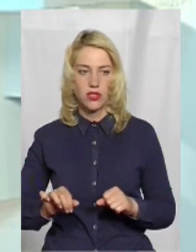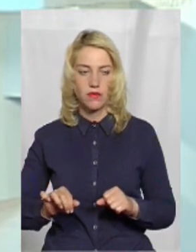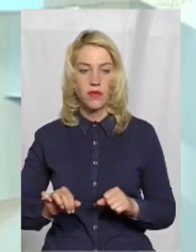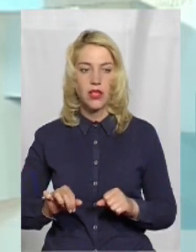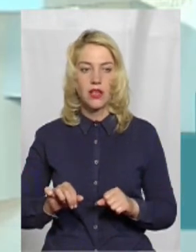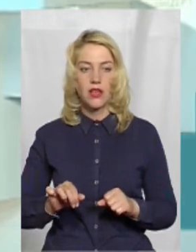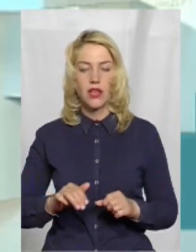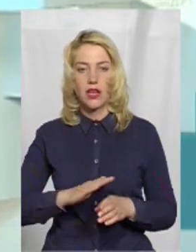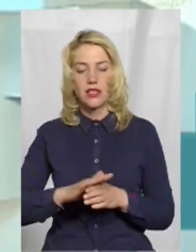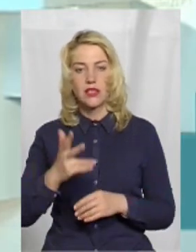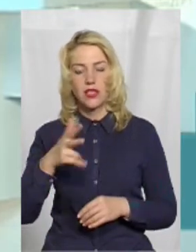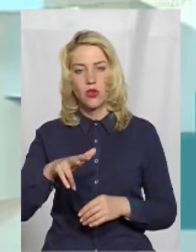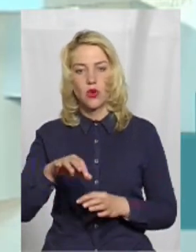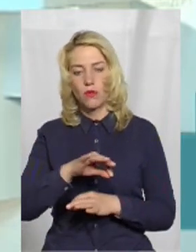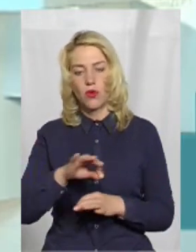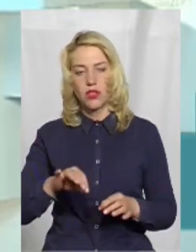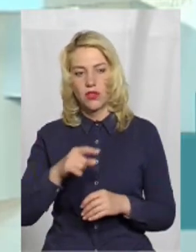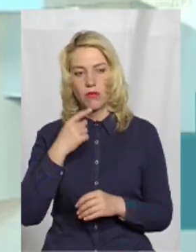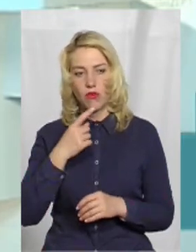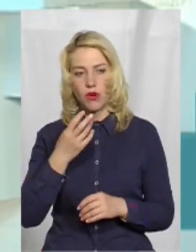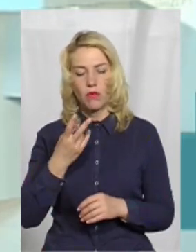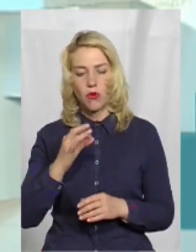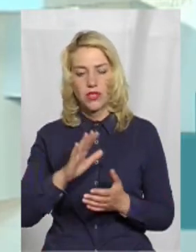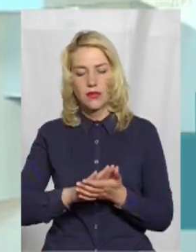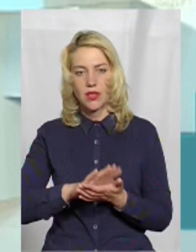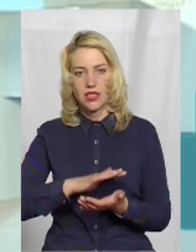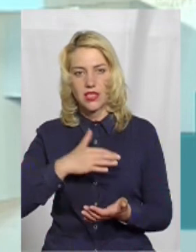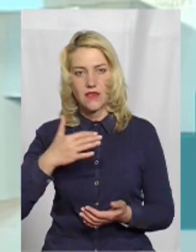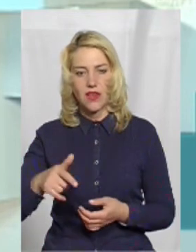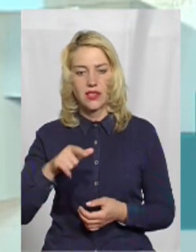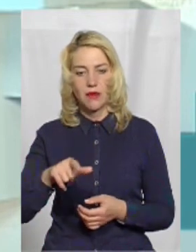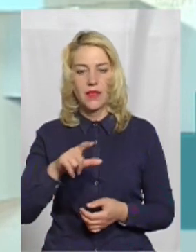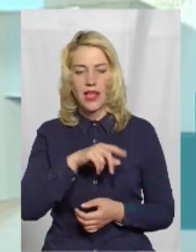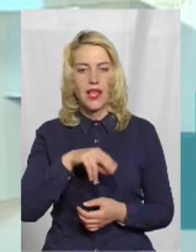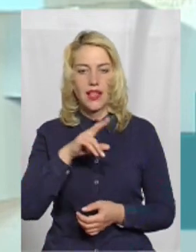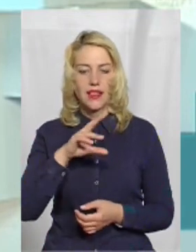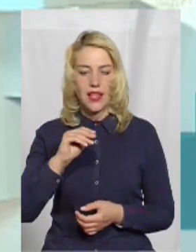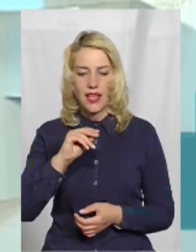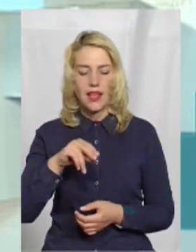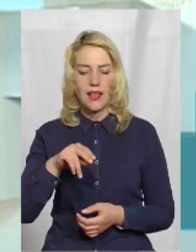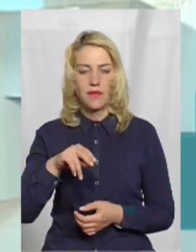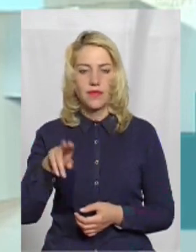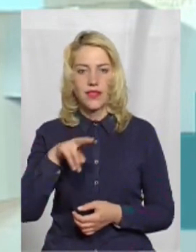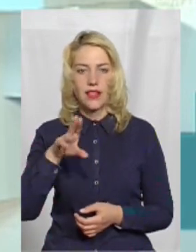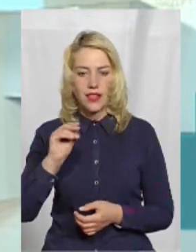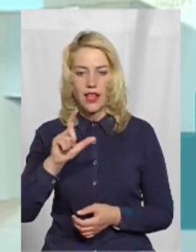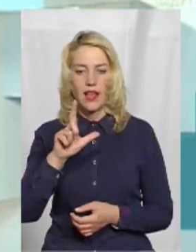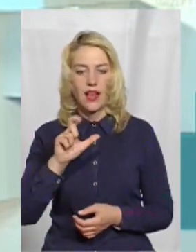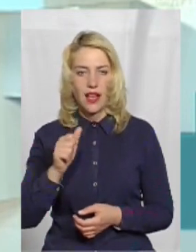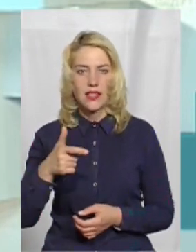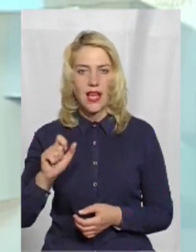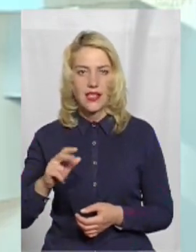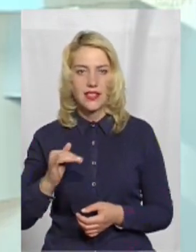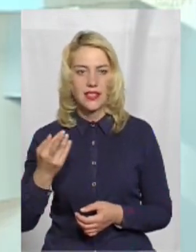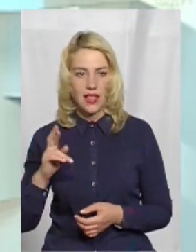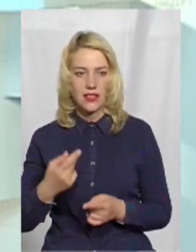можливість реалізації 3 проєктів. Йшла мова про Хмельницьке сміттєзвалище, це там є основка з дегазації, відкачують газ сміттєзвалища. Це є також